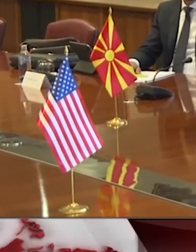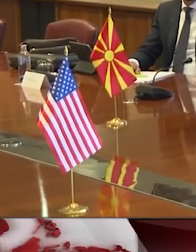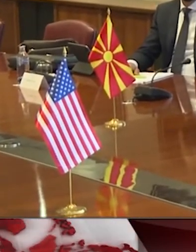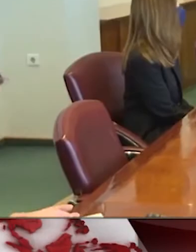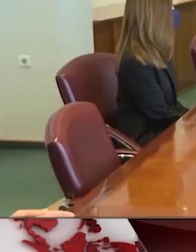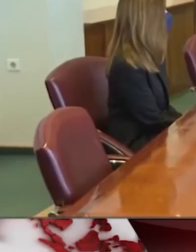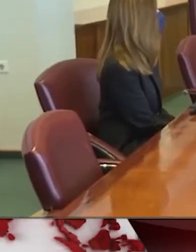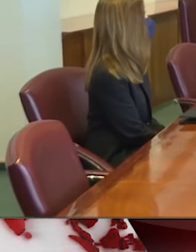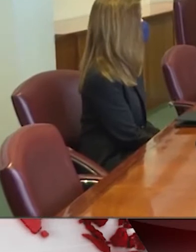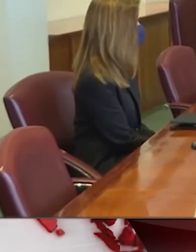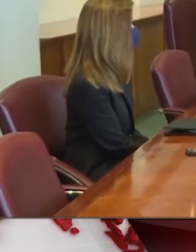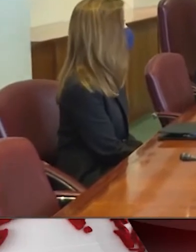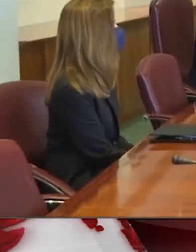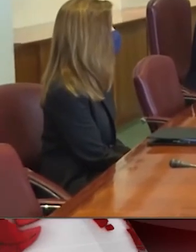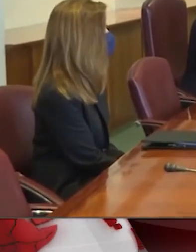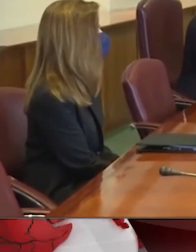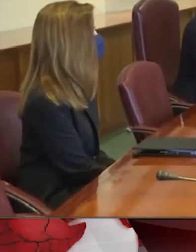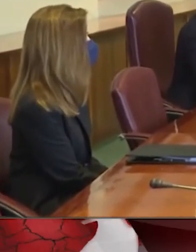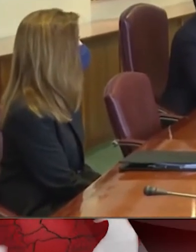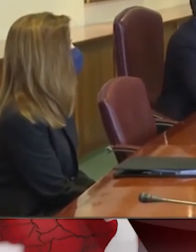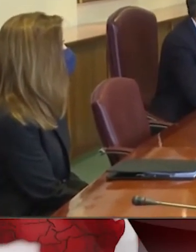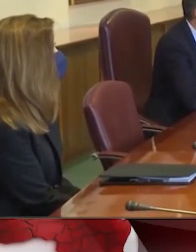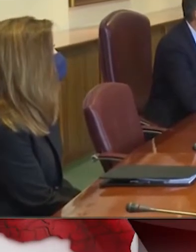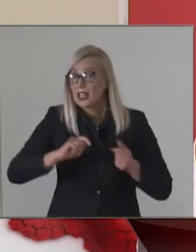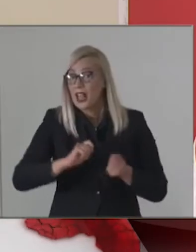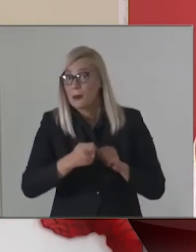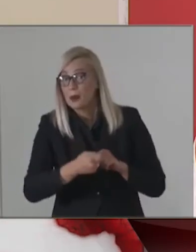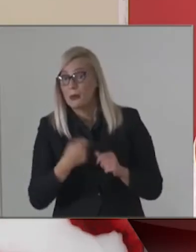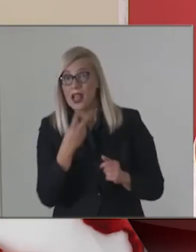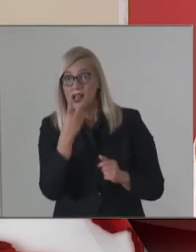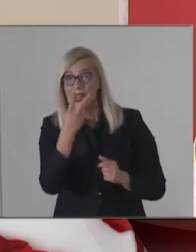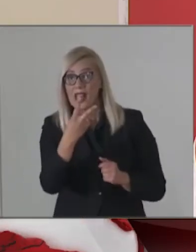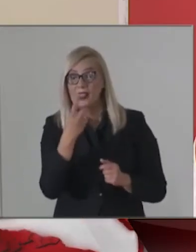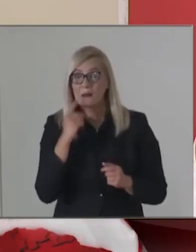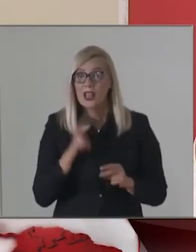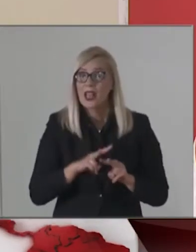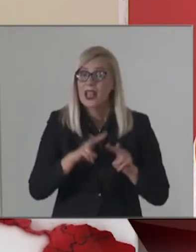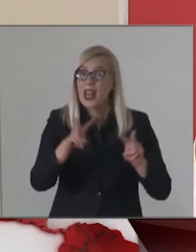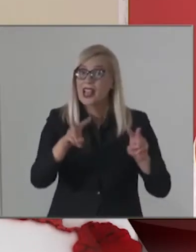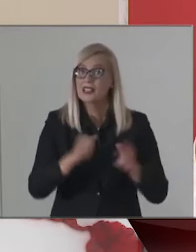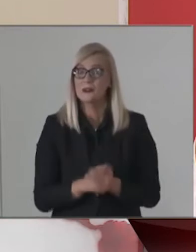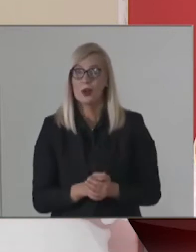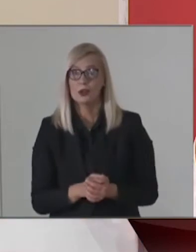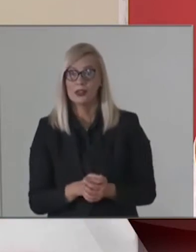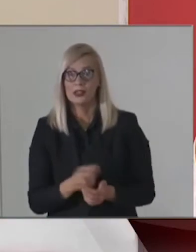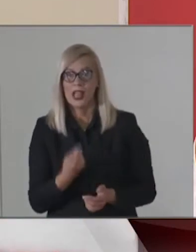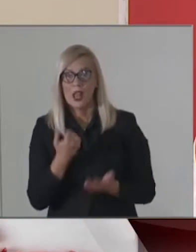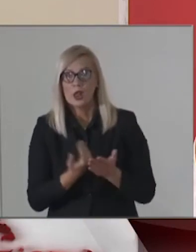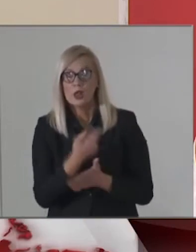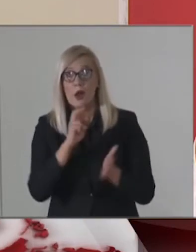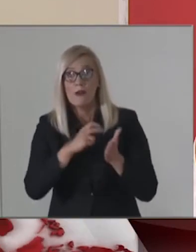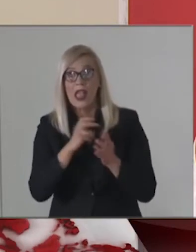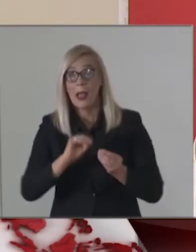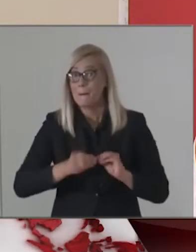Фанон, истакна одличната соработка на нашата земја со САД. Ја гледаме еволуцијата и развојот на еден нов